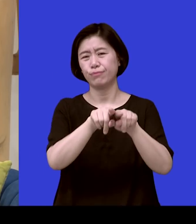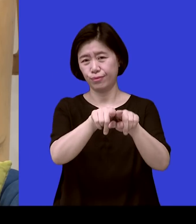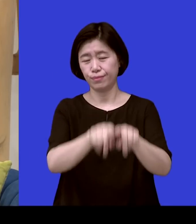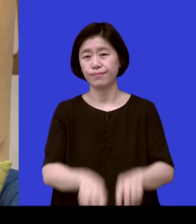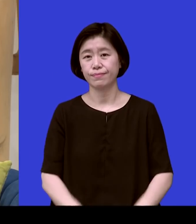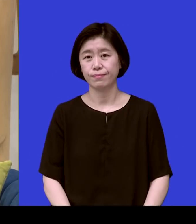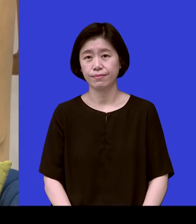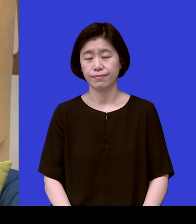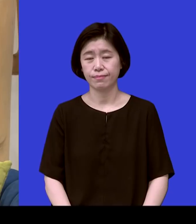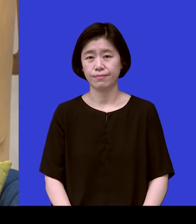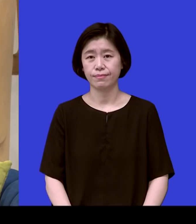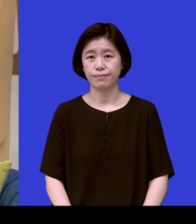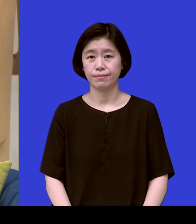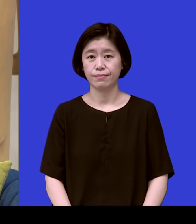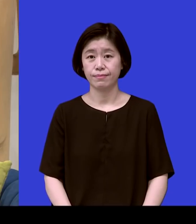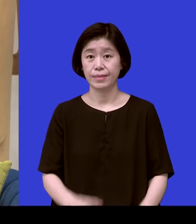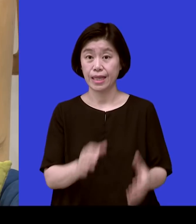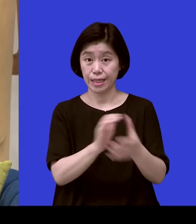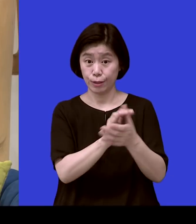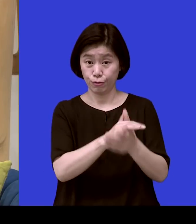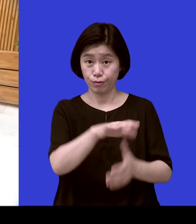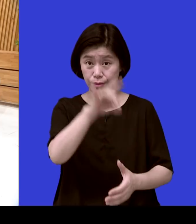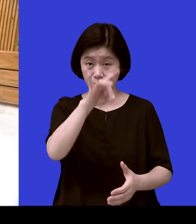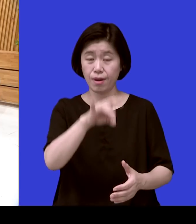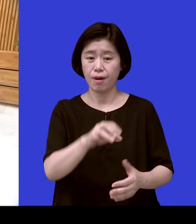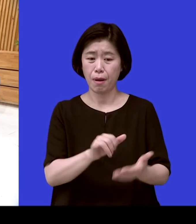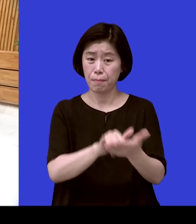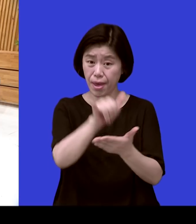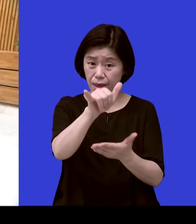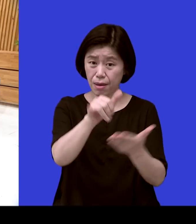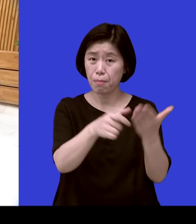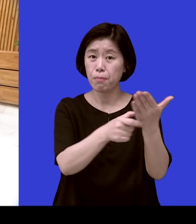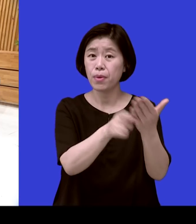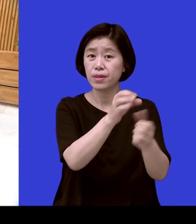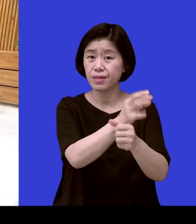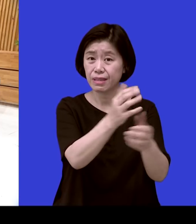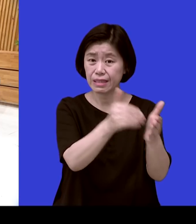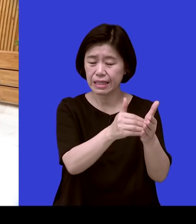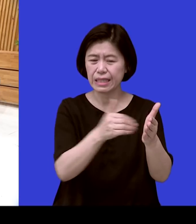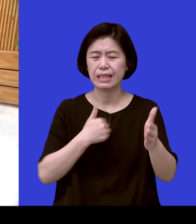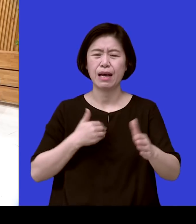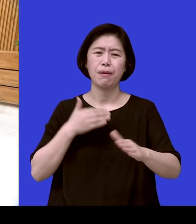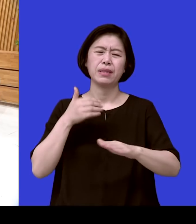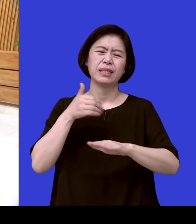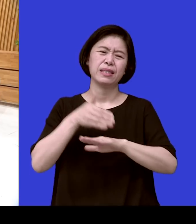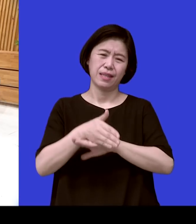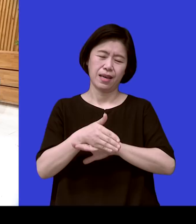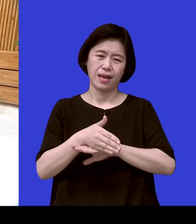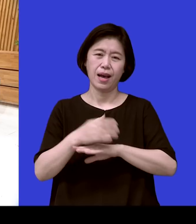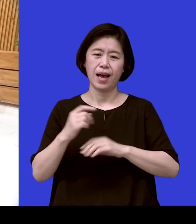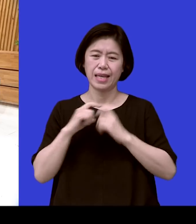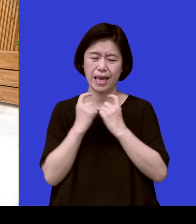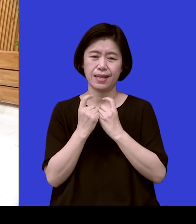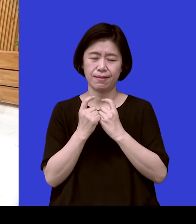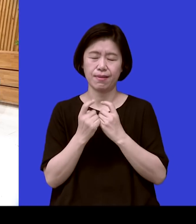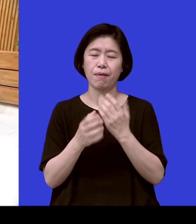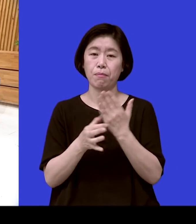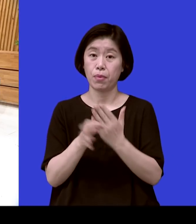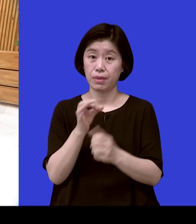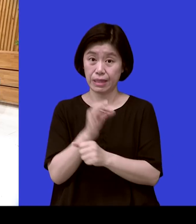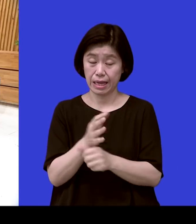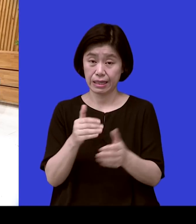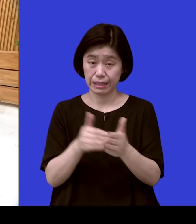갔기 때문에 네. 아이들하고 비행기를 따로 타고 갔어요. 예. 그러니까 올 때도 따로 타고 와야 되는데 네. 친구들은 먼저